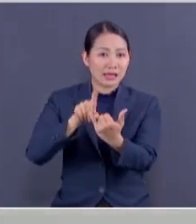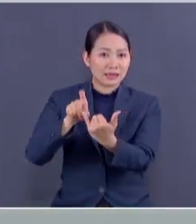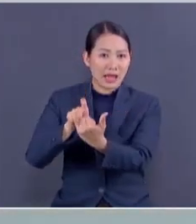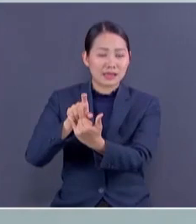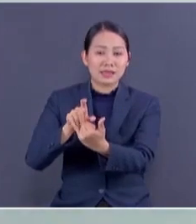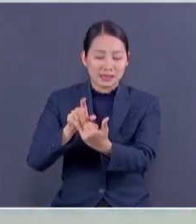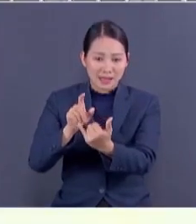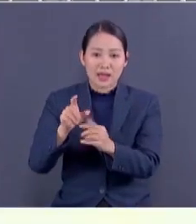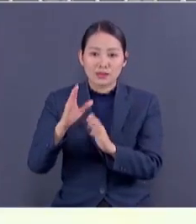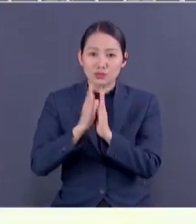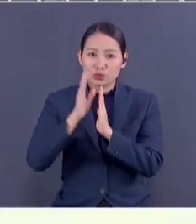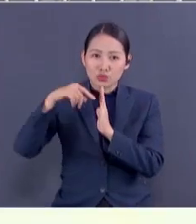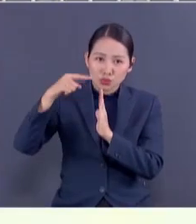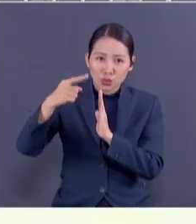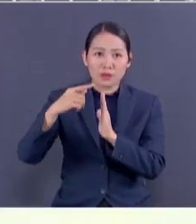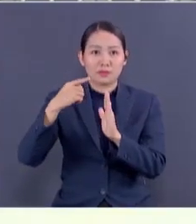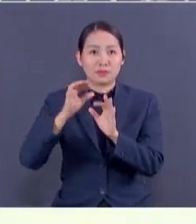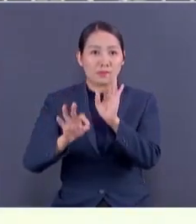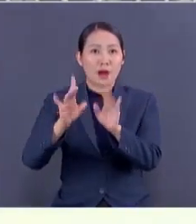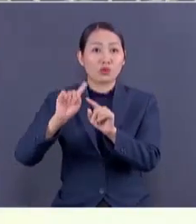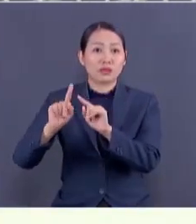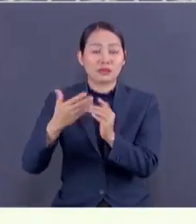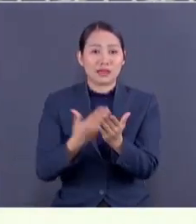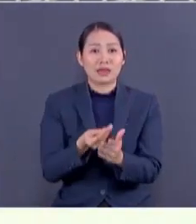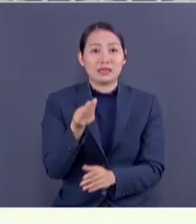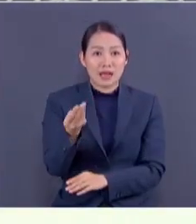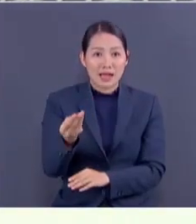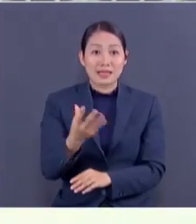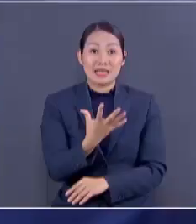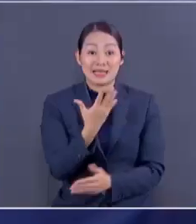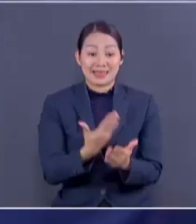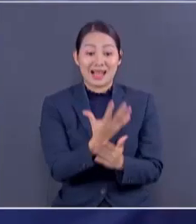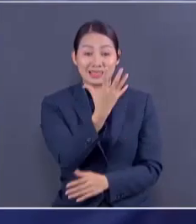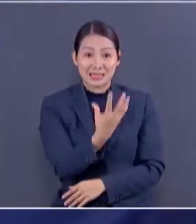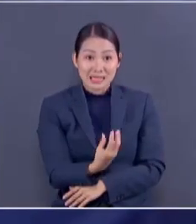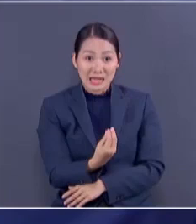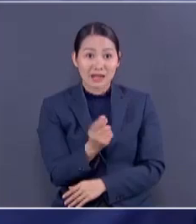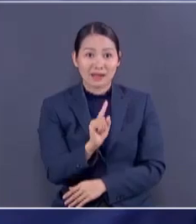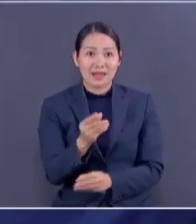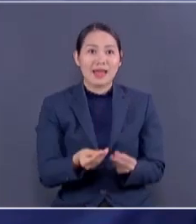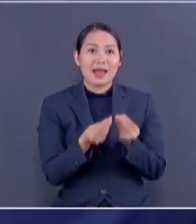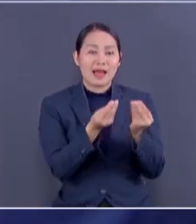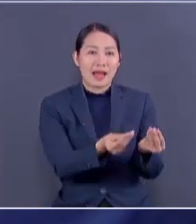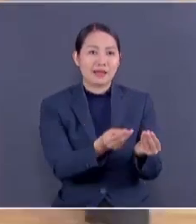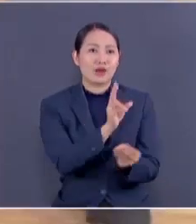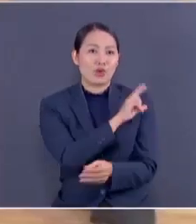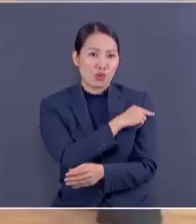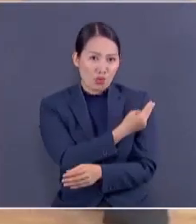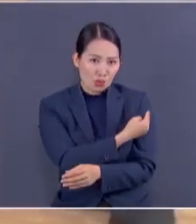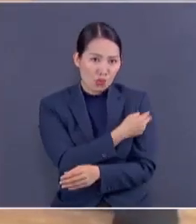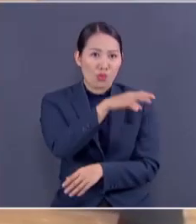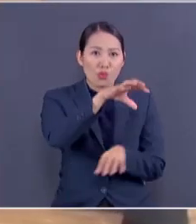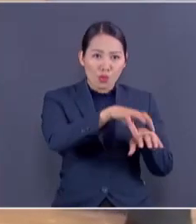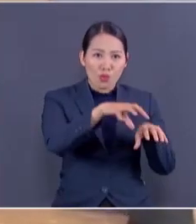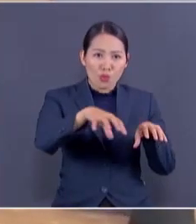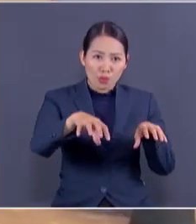อุทิศส่วนกุศลให้กับผู้เสียชีวิตนะครับส่วนด้านพี่ชายผู้ก่อเหตุครับนายพิเชษฐ์ดอกไม้ออกมาเปิดเผยอาการของน้องชาย